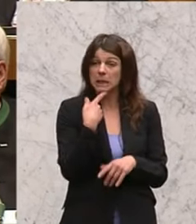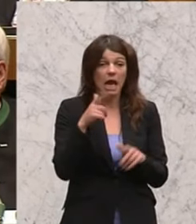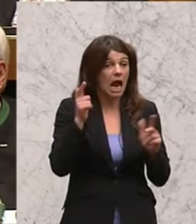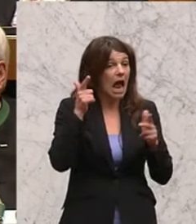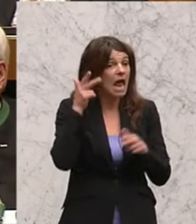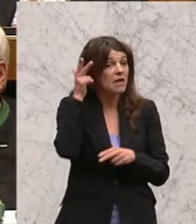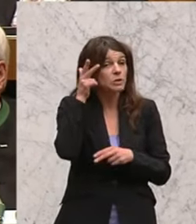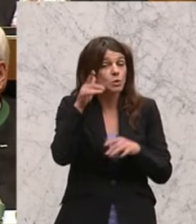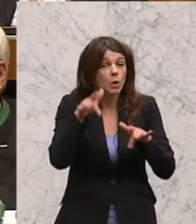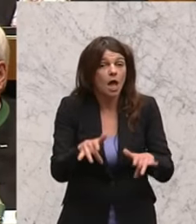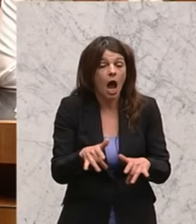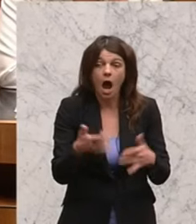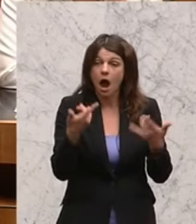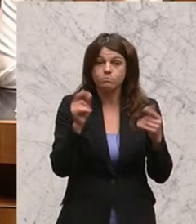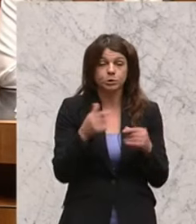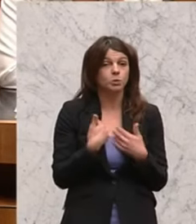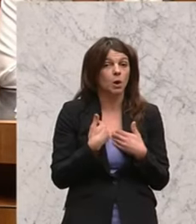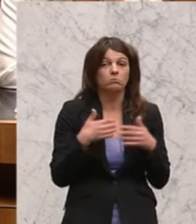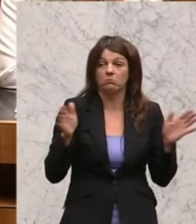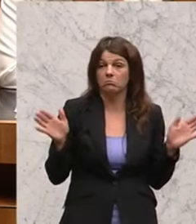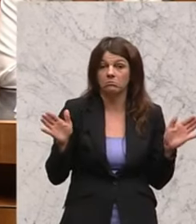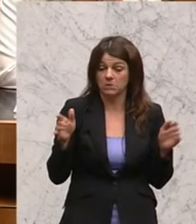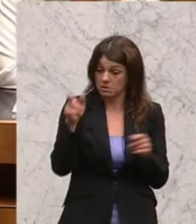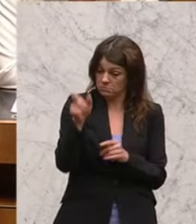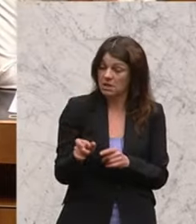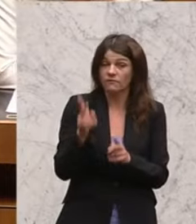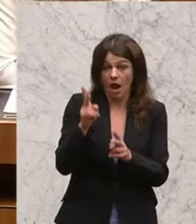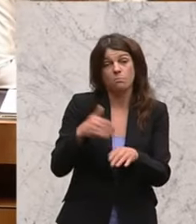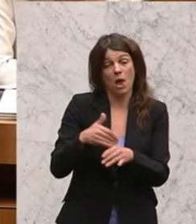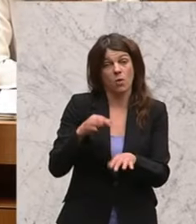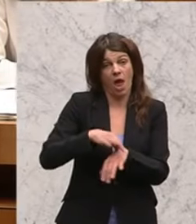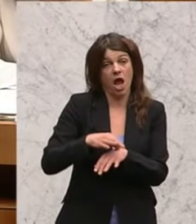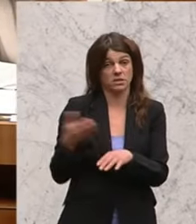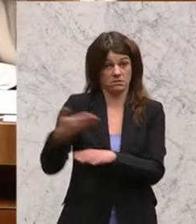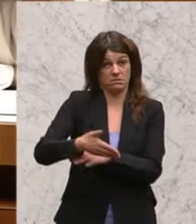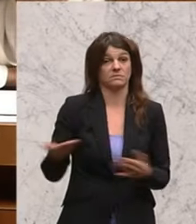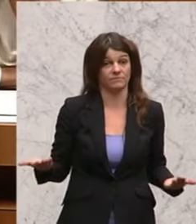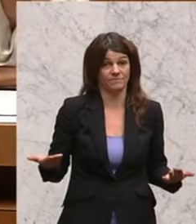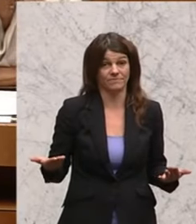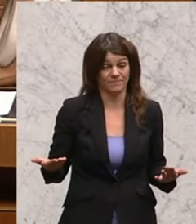haben, dass derjenige, der keine Visionen hat, tatsächlich einen Arzt braucht.